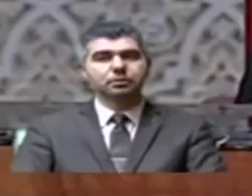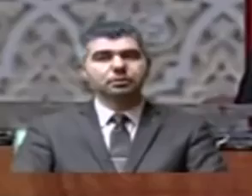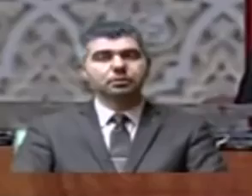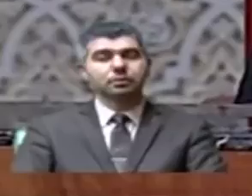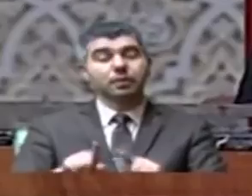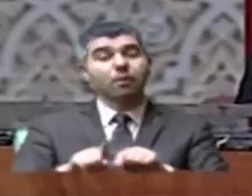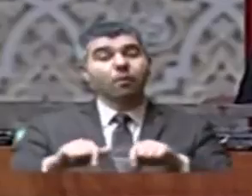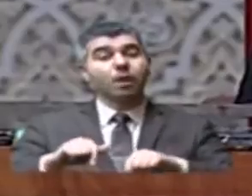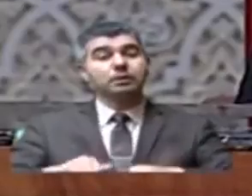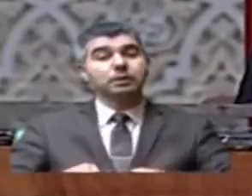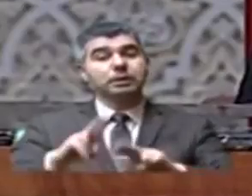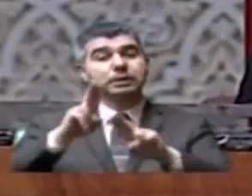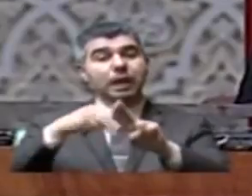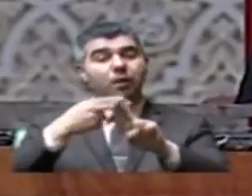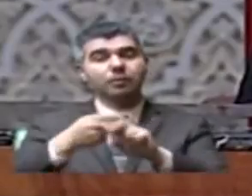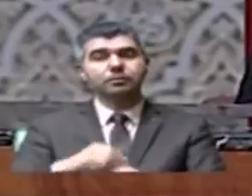للسيد الوزير.